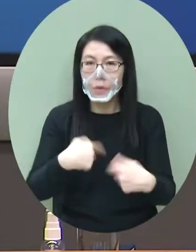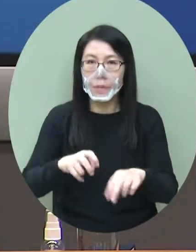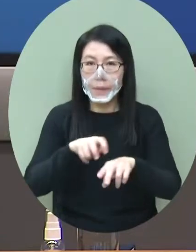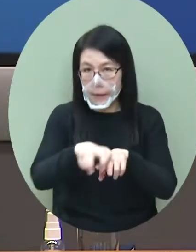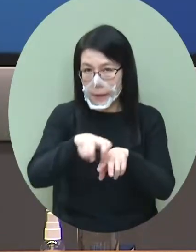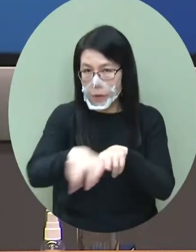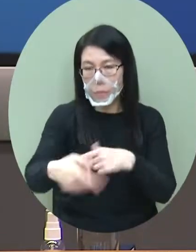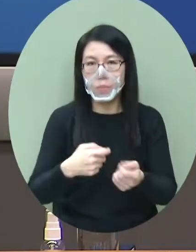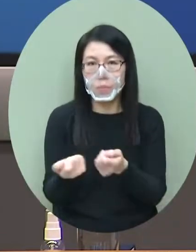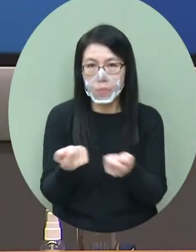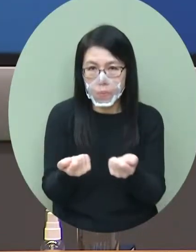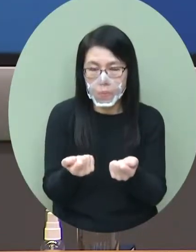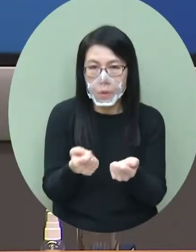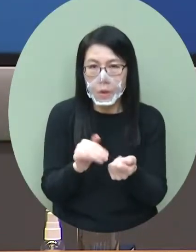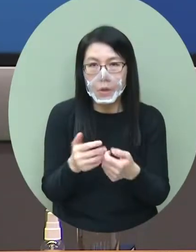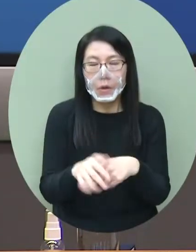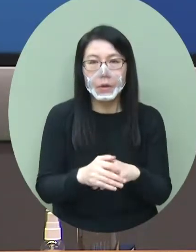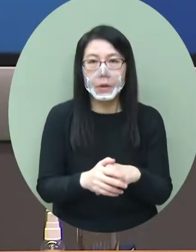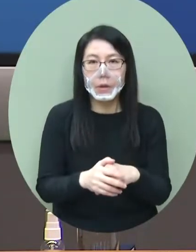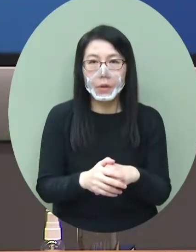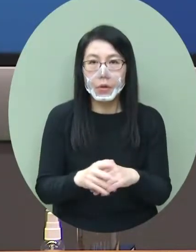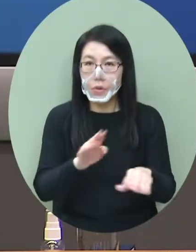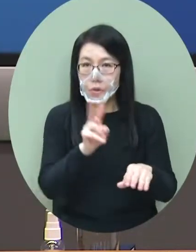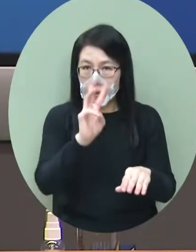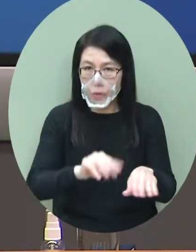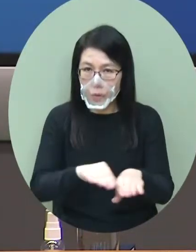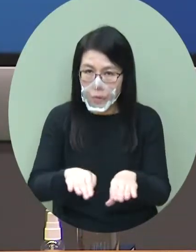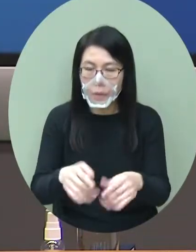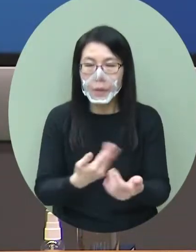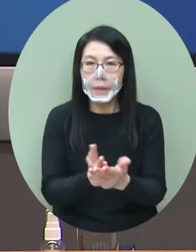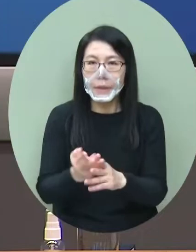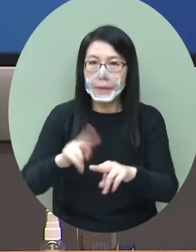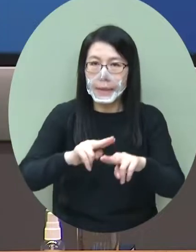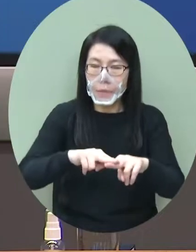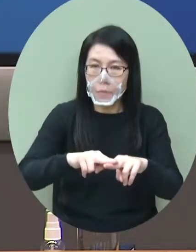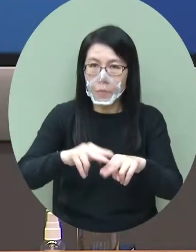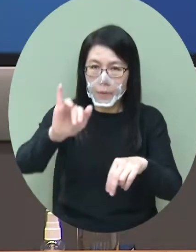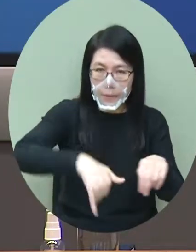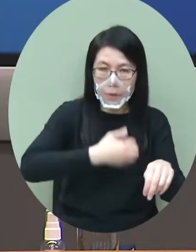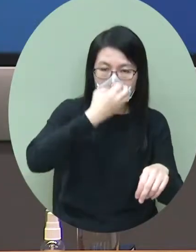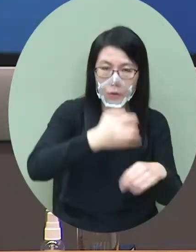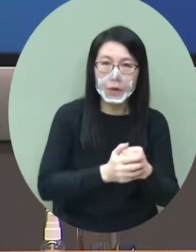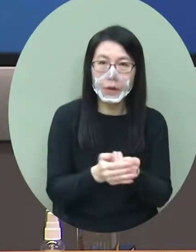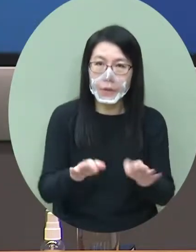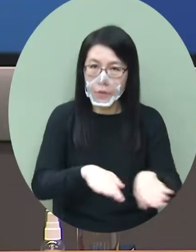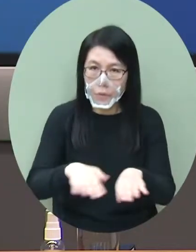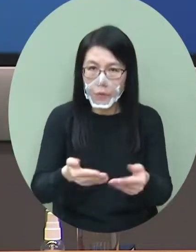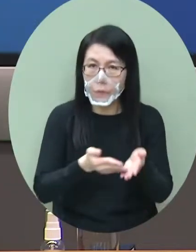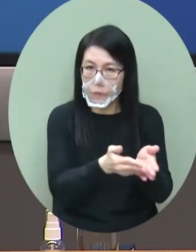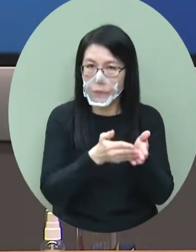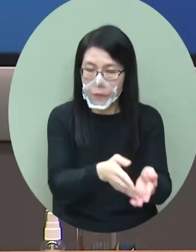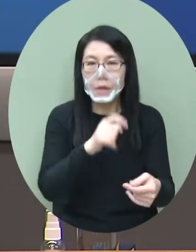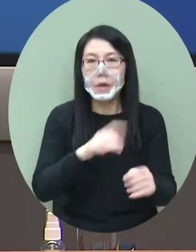路的运输。水路运输方面呢，由内地到香港的海上快线的水